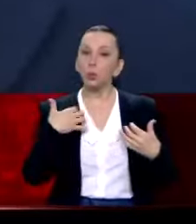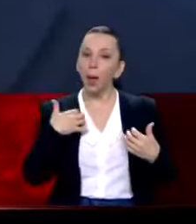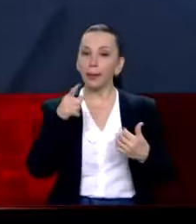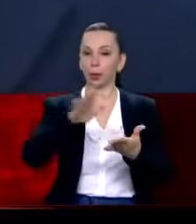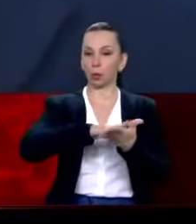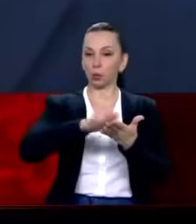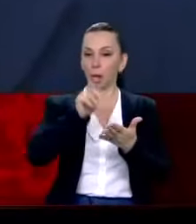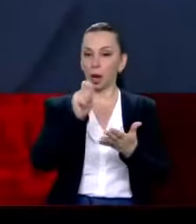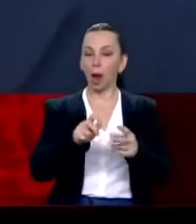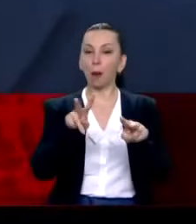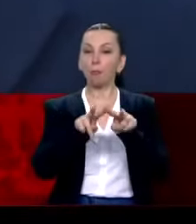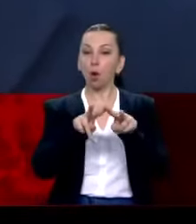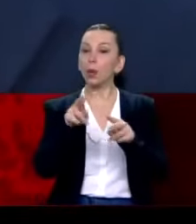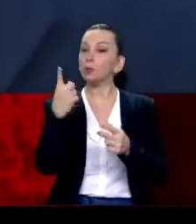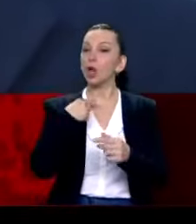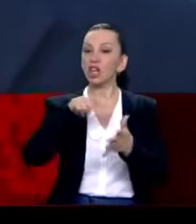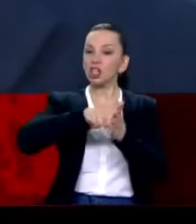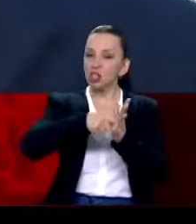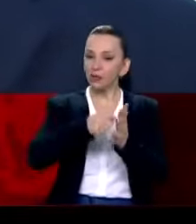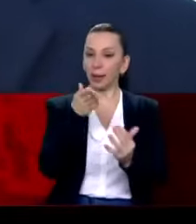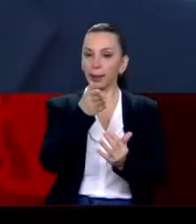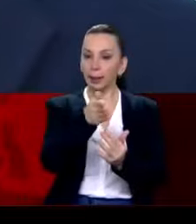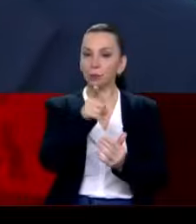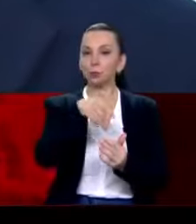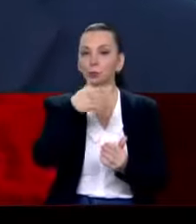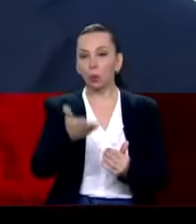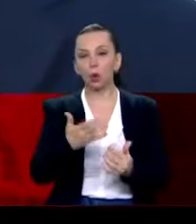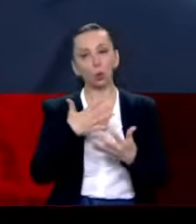güncelleyin diyorsunuz. Modeminizin size söylediği şifrelemeyi de giriyorsunuz. Ondan